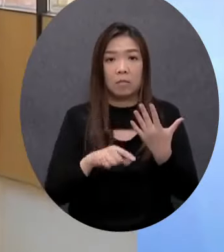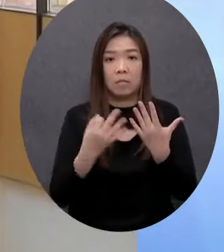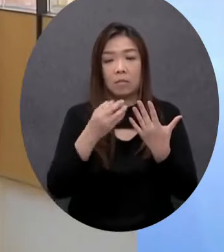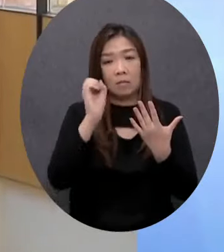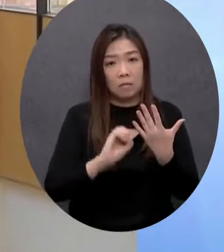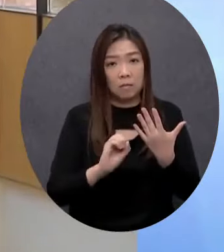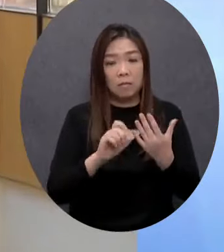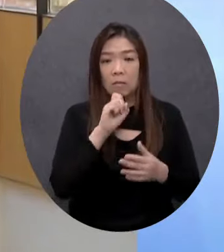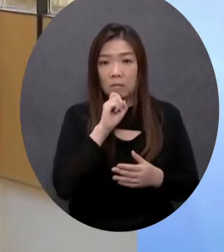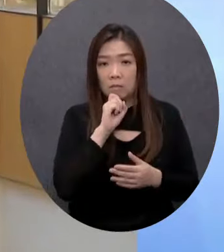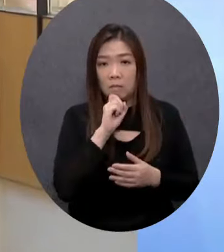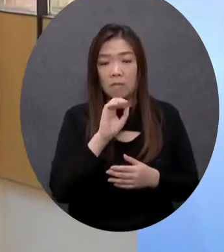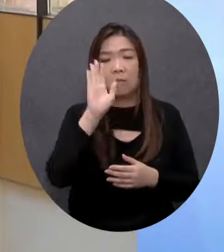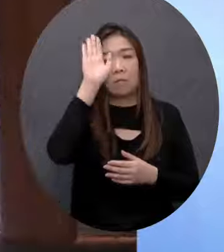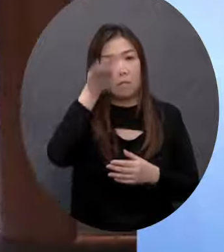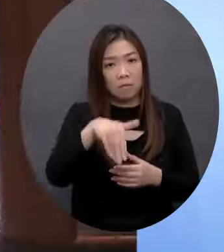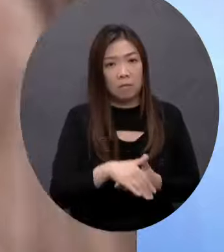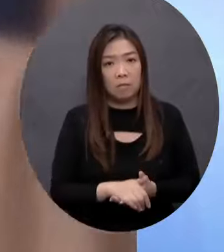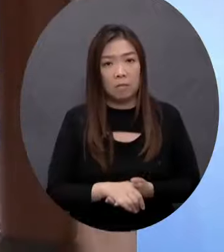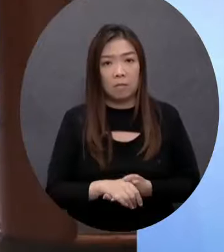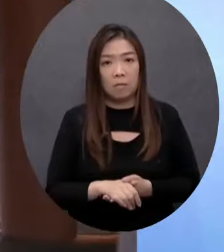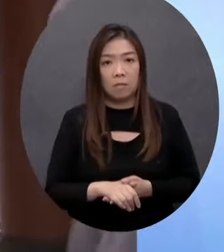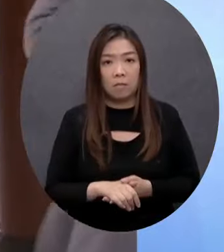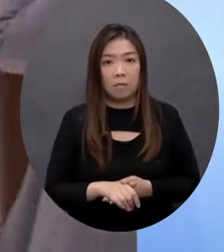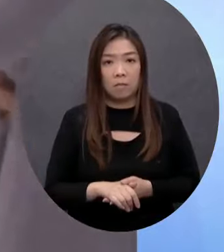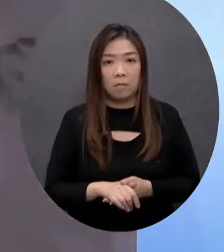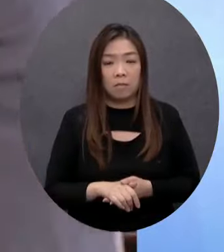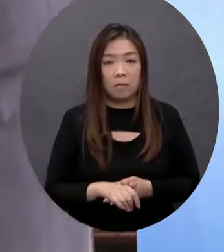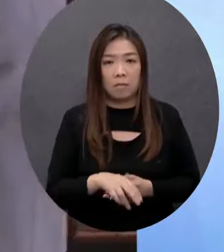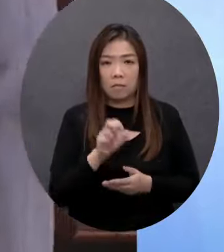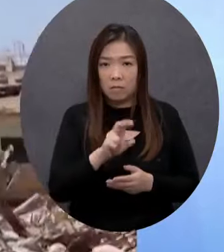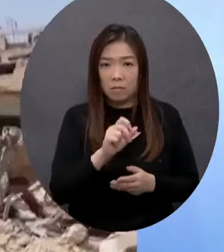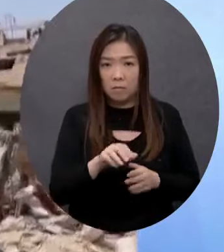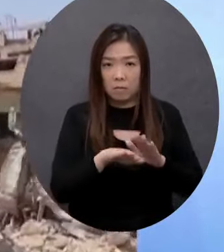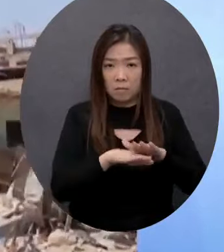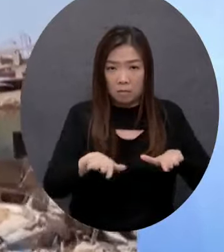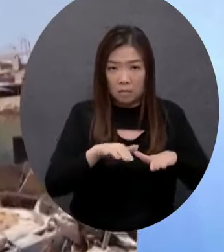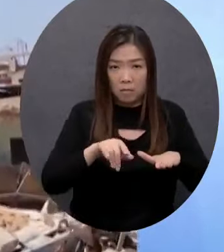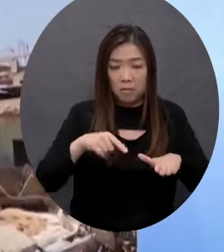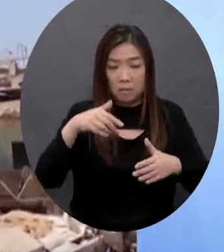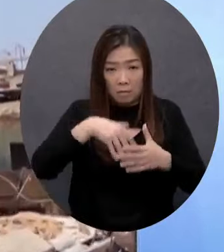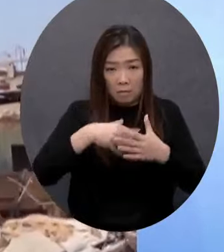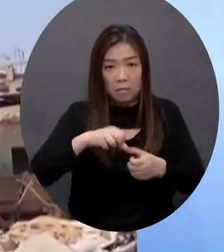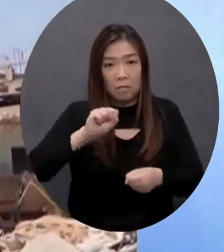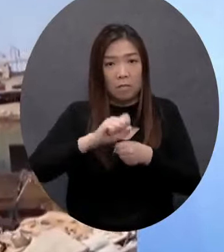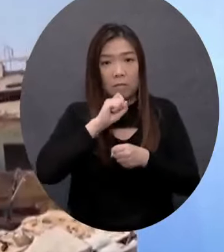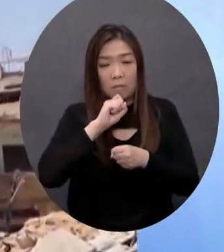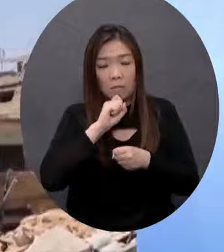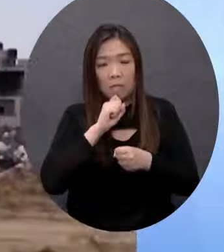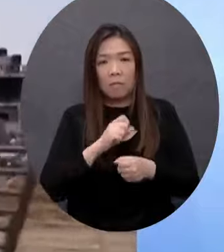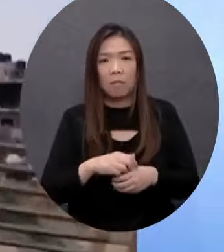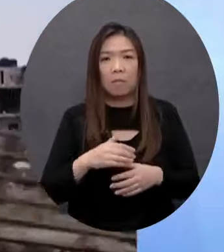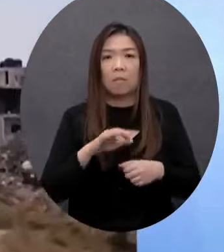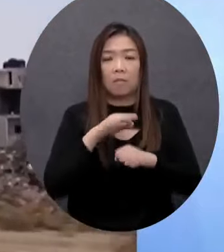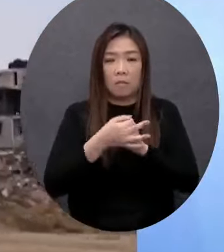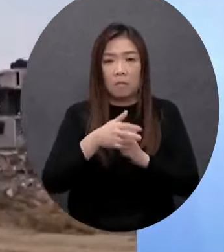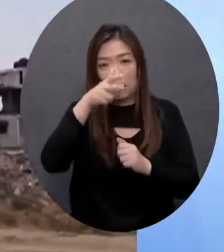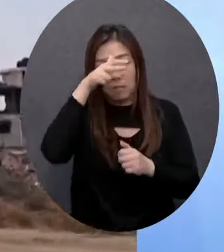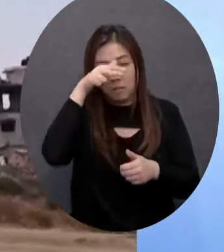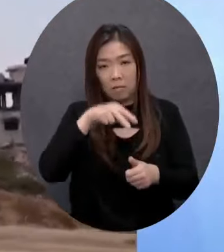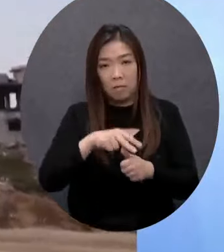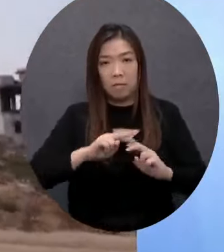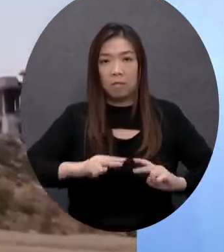而往後呢是不是都做到穩中有增呢？第三個因素當然就是地緣政治的發展，複雜的環